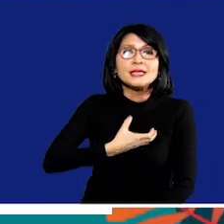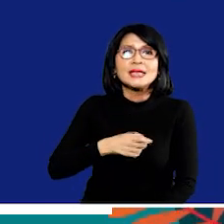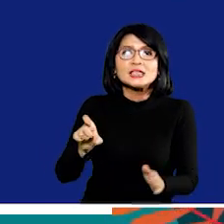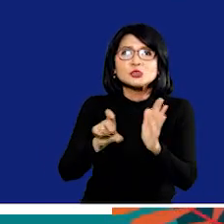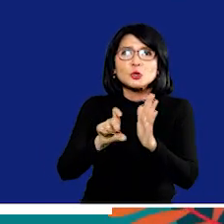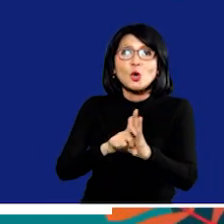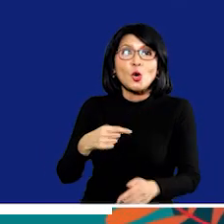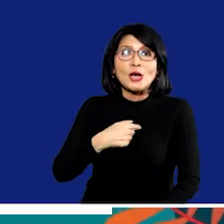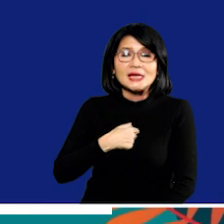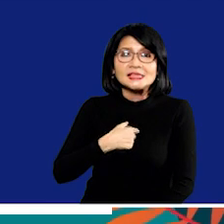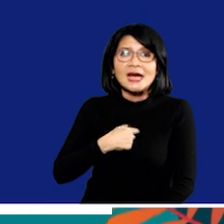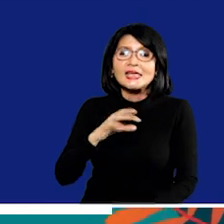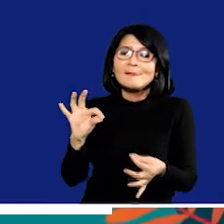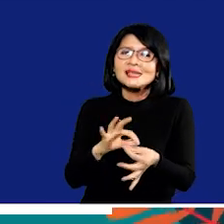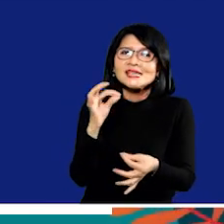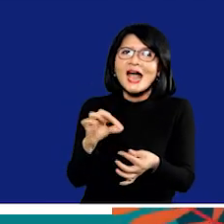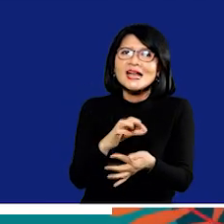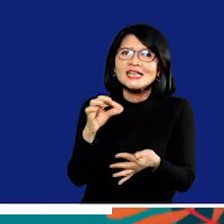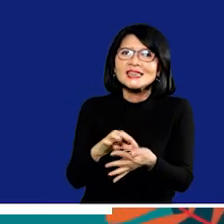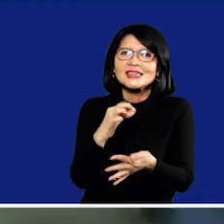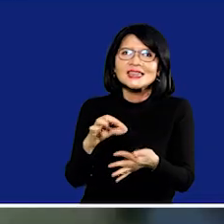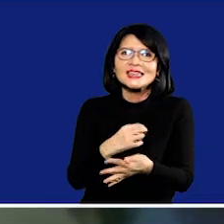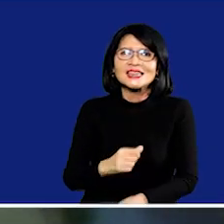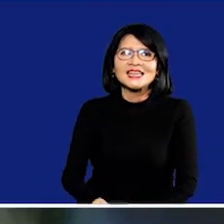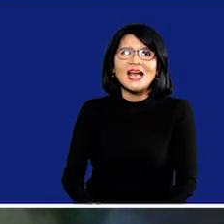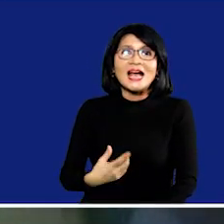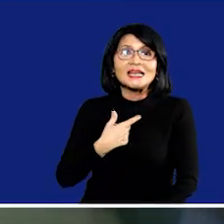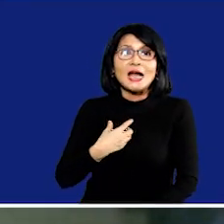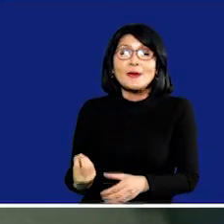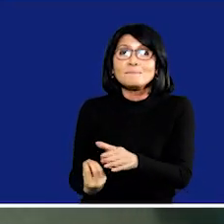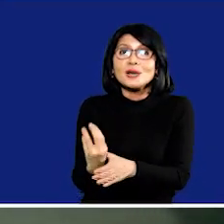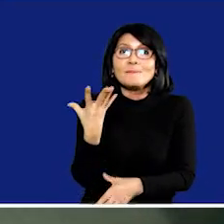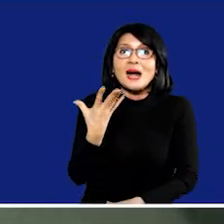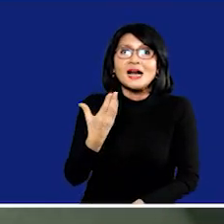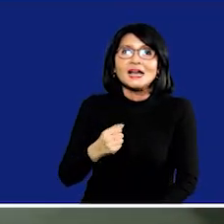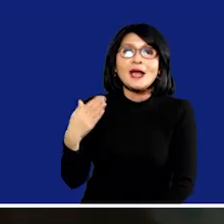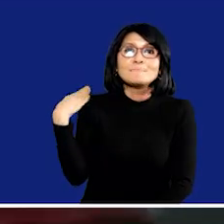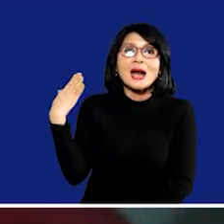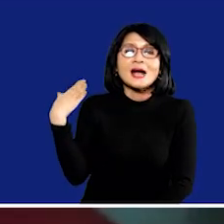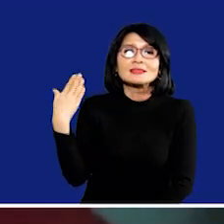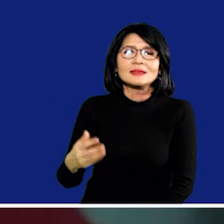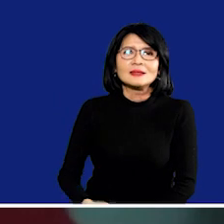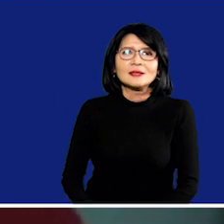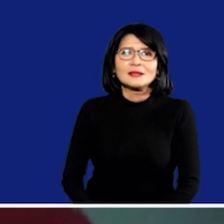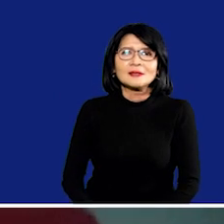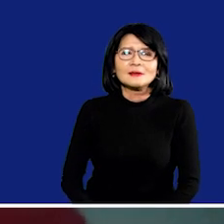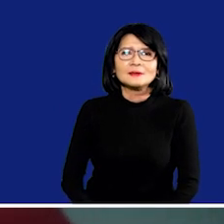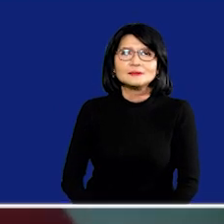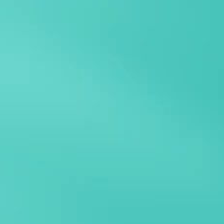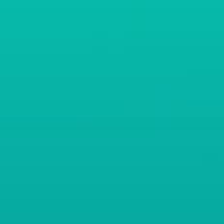kita. Seperti saya menjahit dan mengembangkan bakat kita.